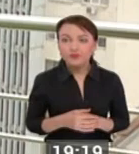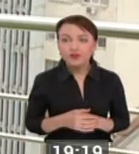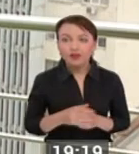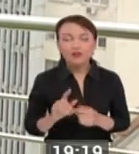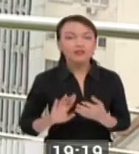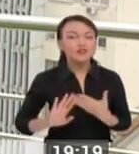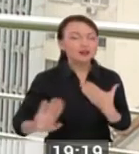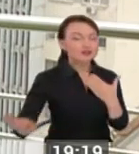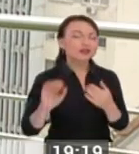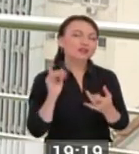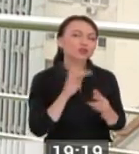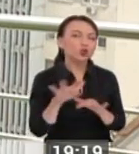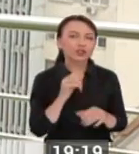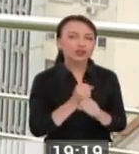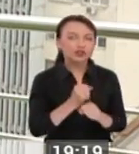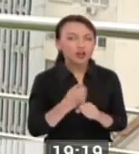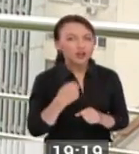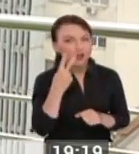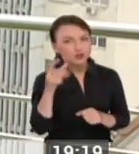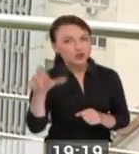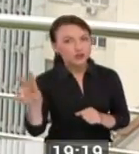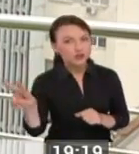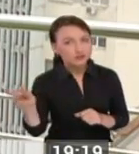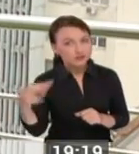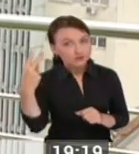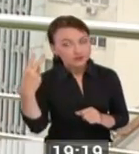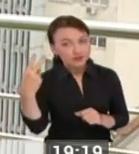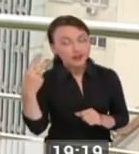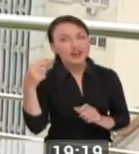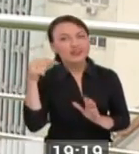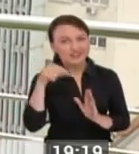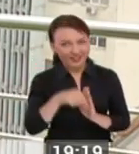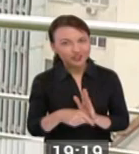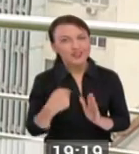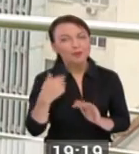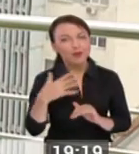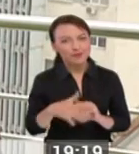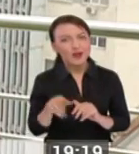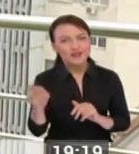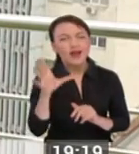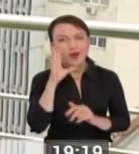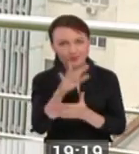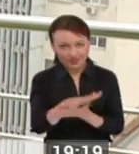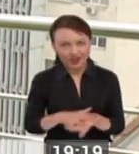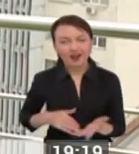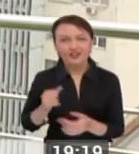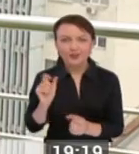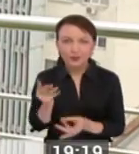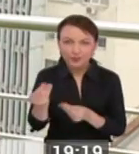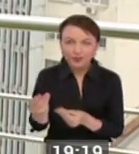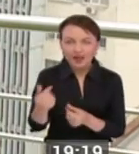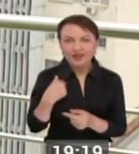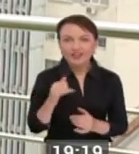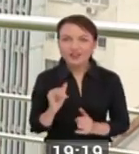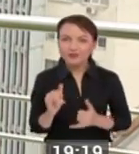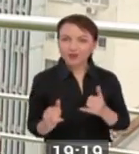щось. Якщо ти, я бачу, що людина звертає на це увагу, значить я розумію, що з ним можна далі працювати. Я роблю шаг.